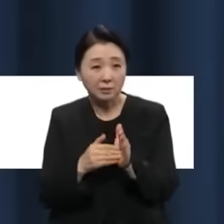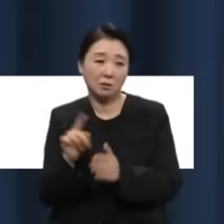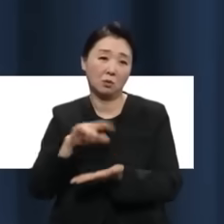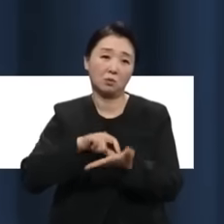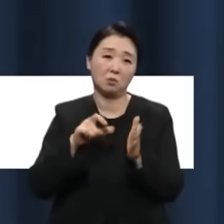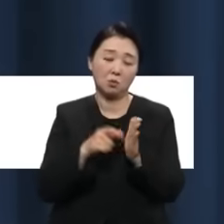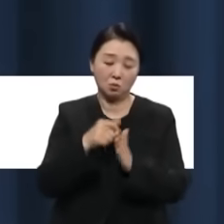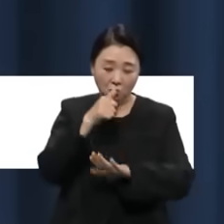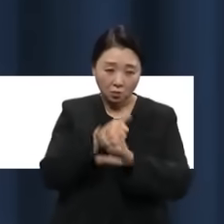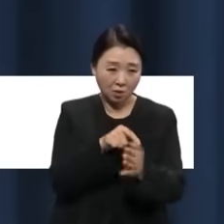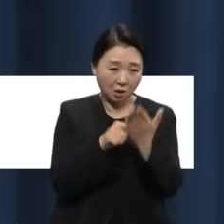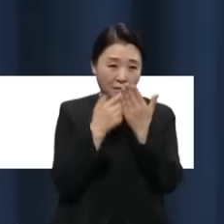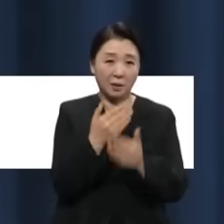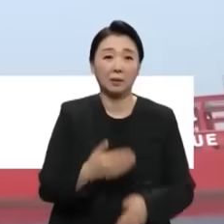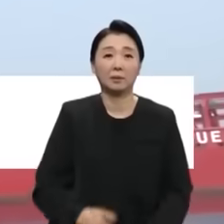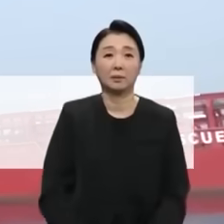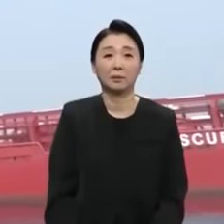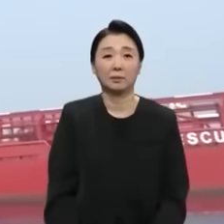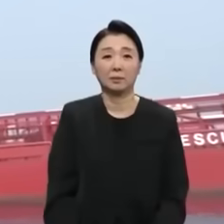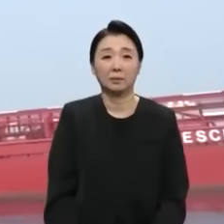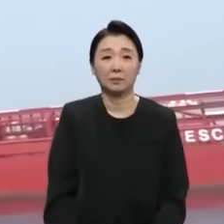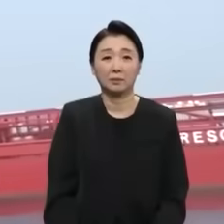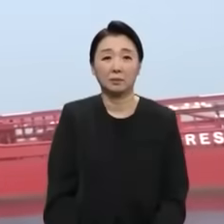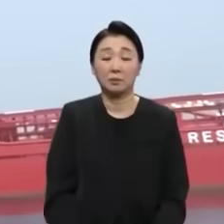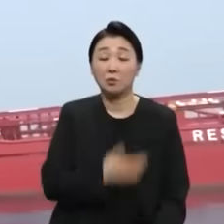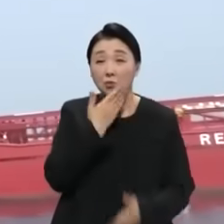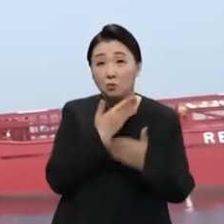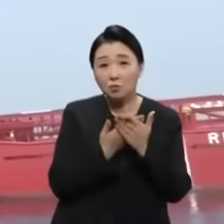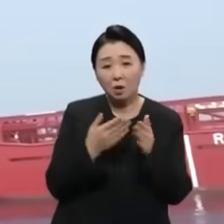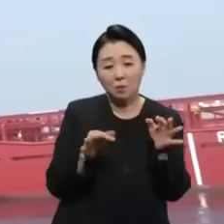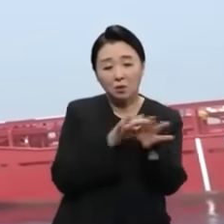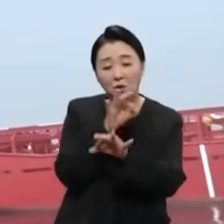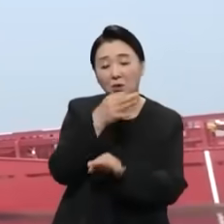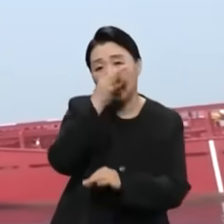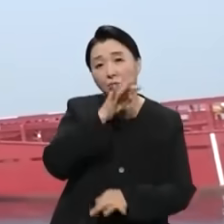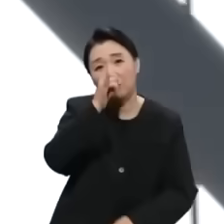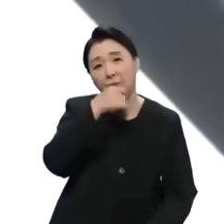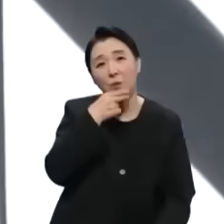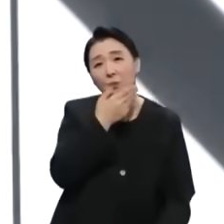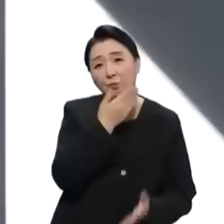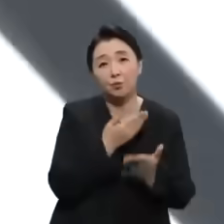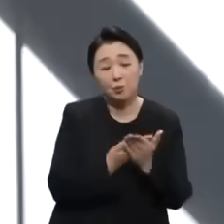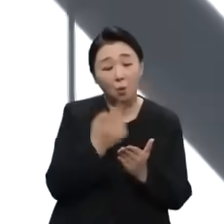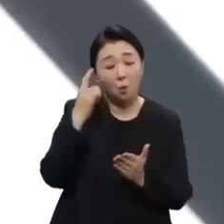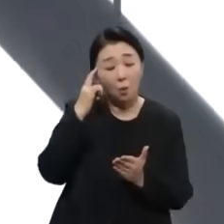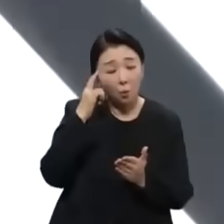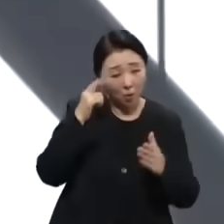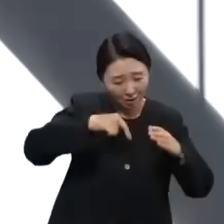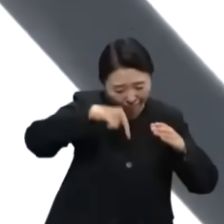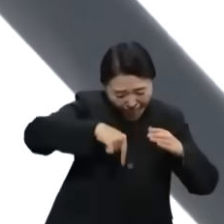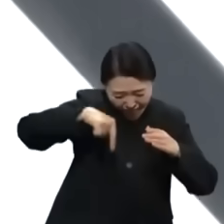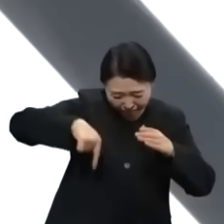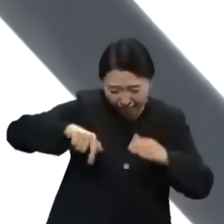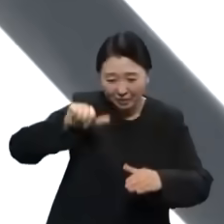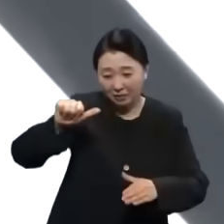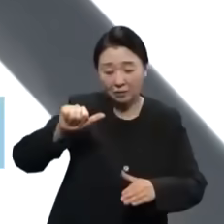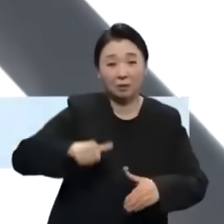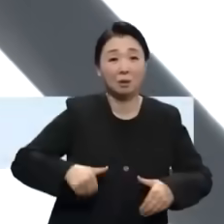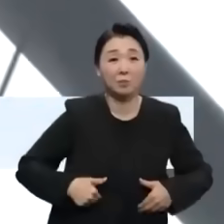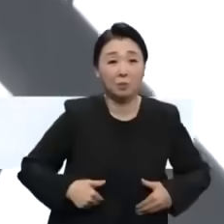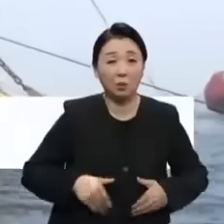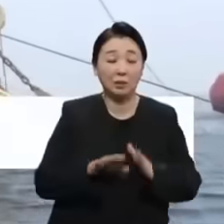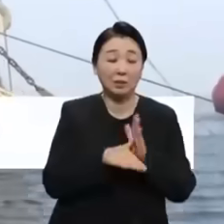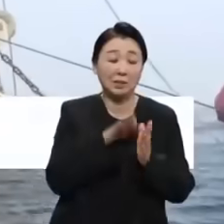정도 결과가 나올 것입니다 관건은 경제성 있니다 일단 최소 다섯 개 시추공을 뚫어 봐야